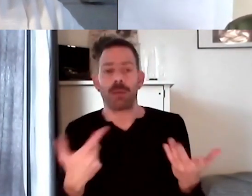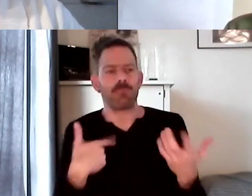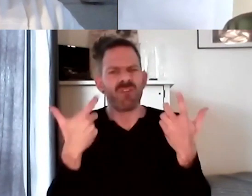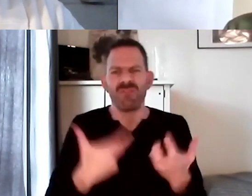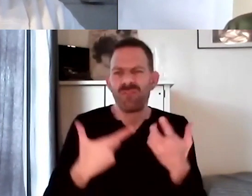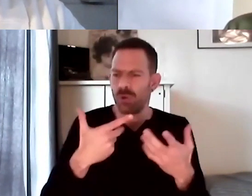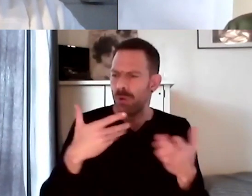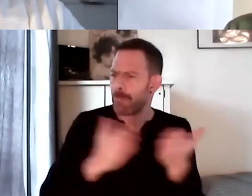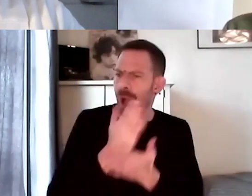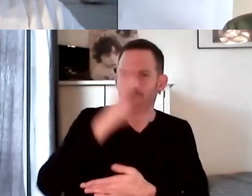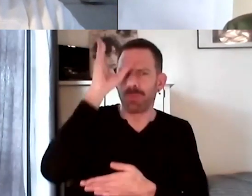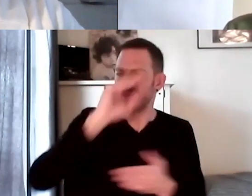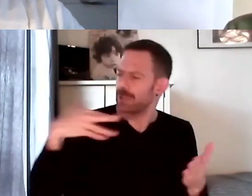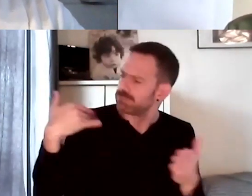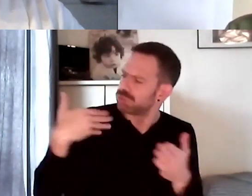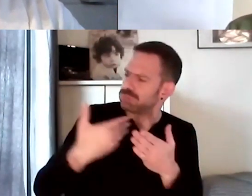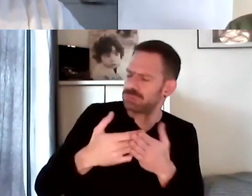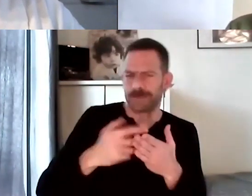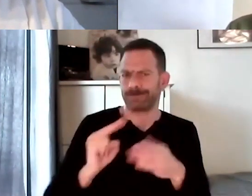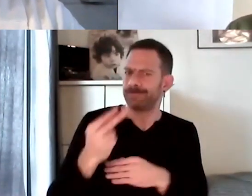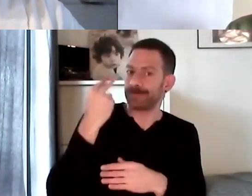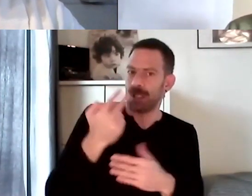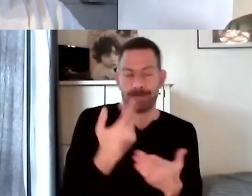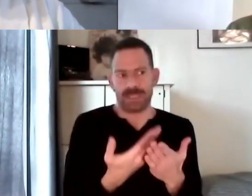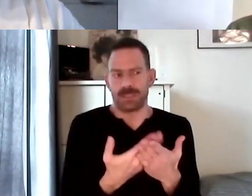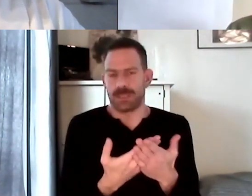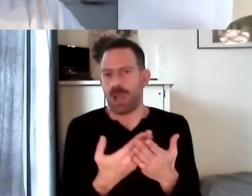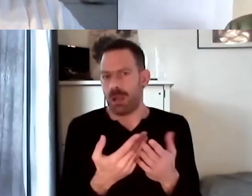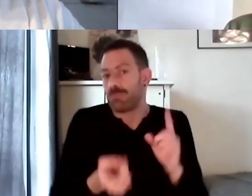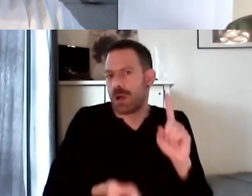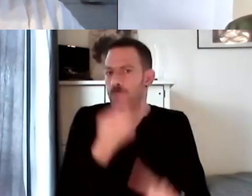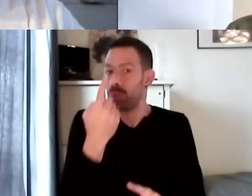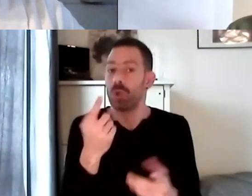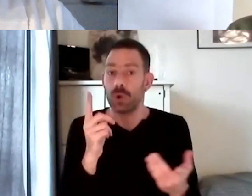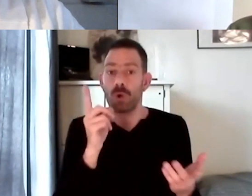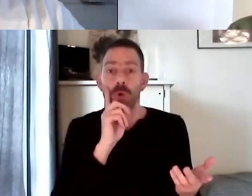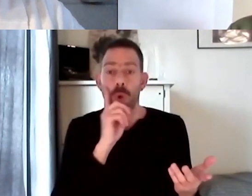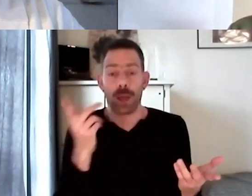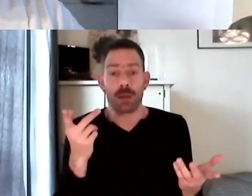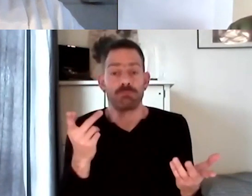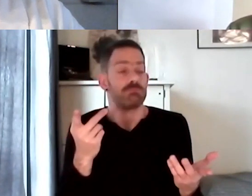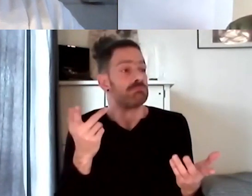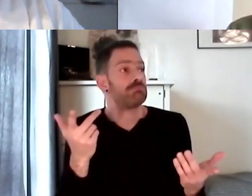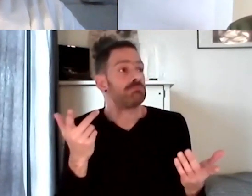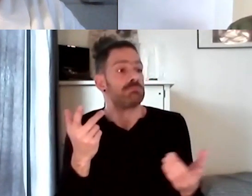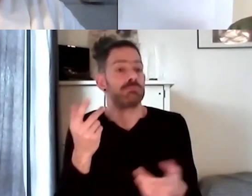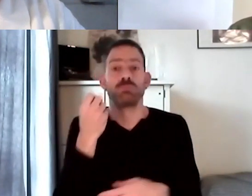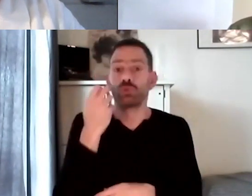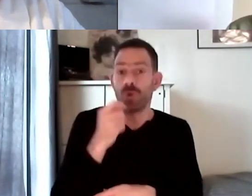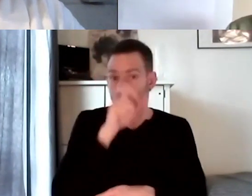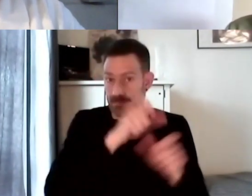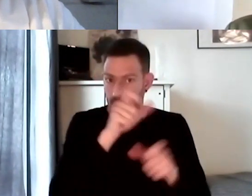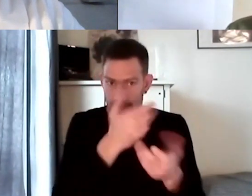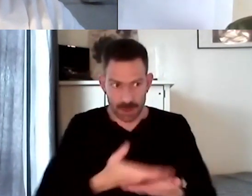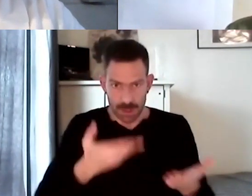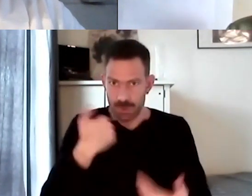carrière est important. Tout d'abord parce que souvent, comme on disait, les personnes en situation de handicap n'osent pas,